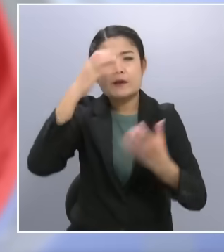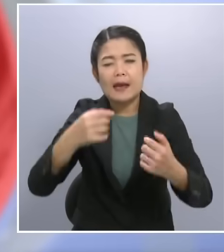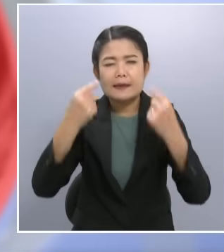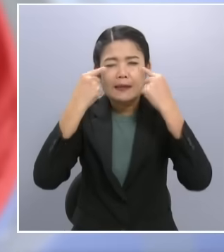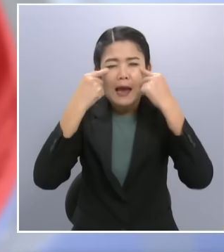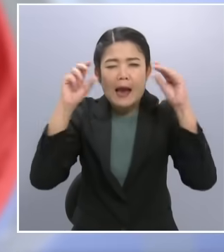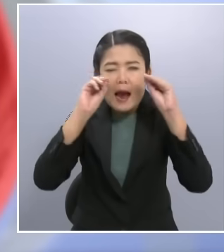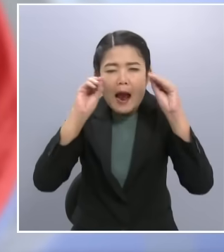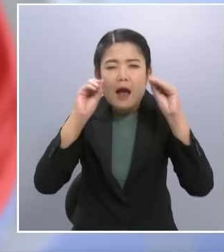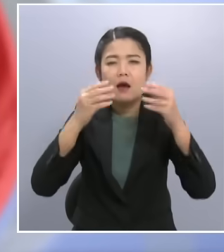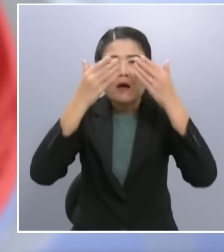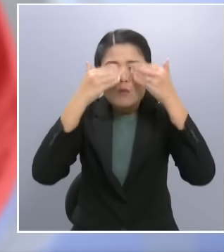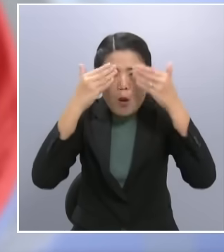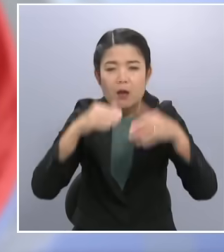บอดเกือบตายคุณผู้ชมครับ